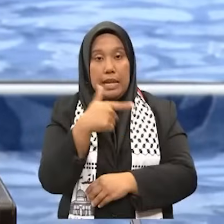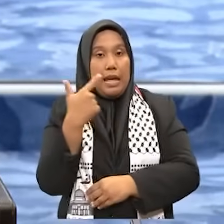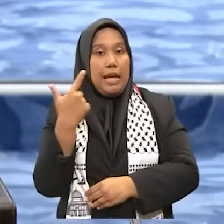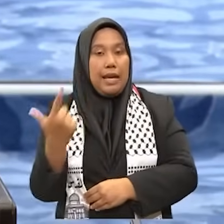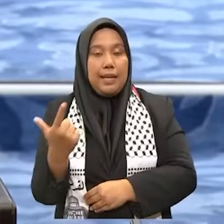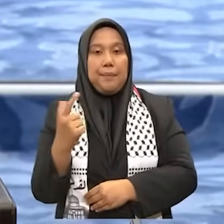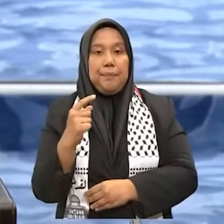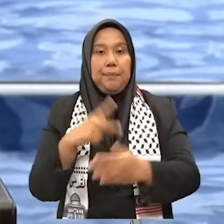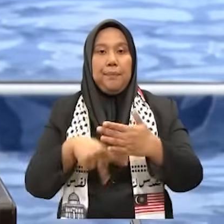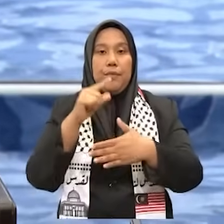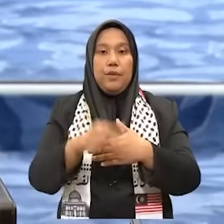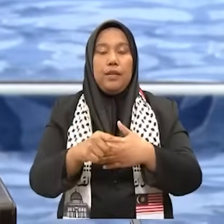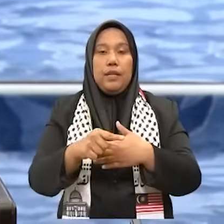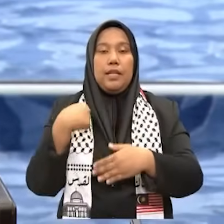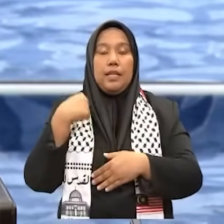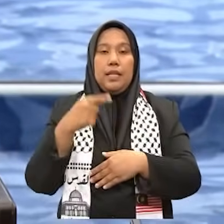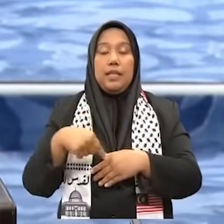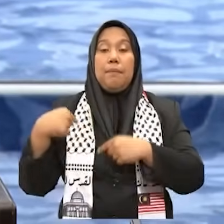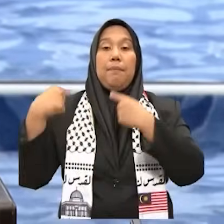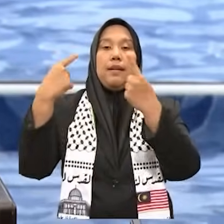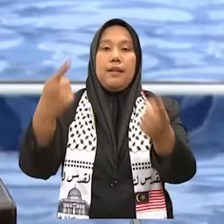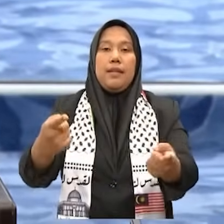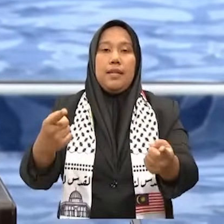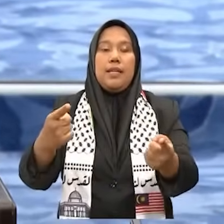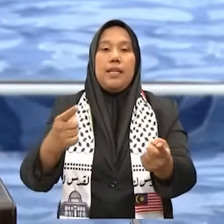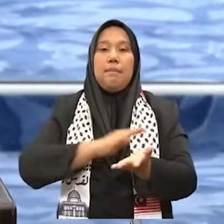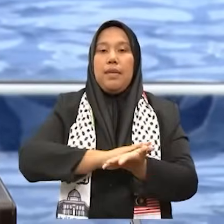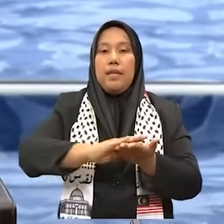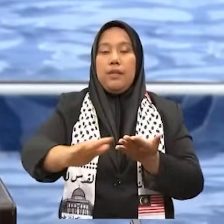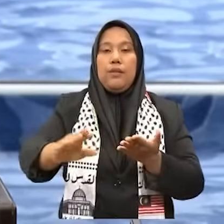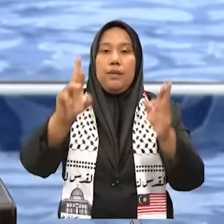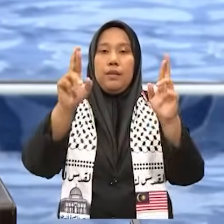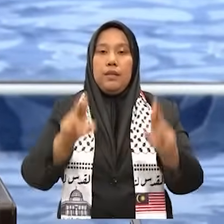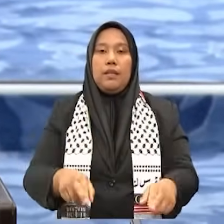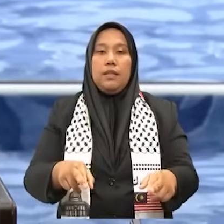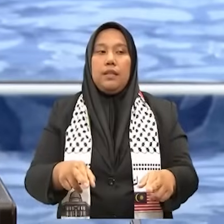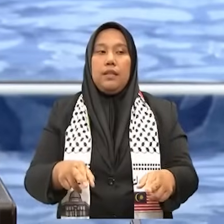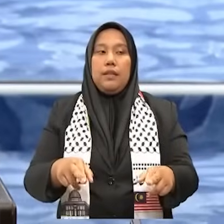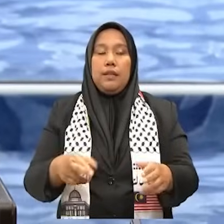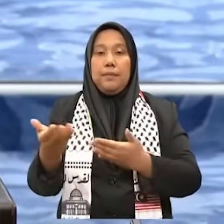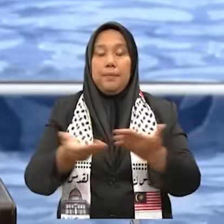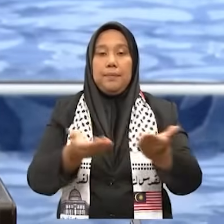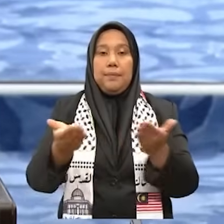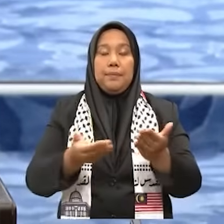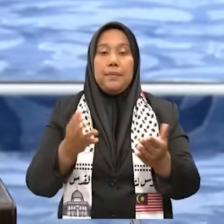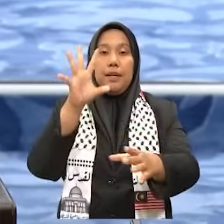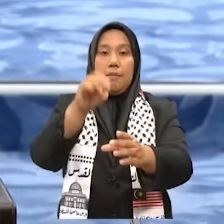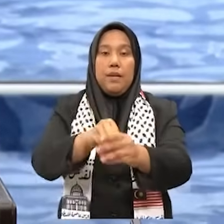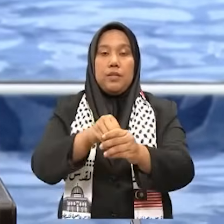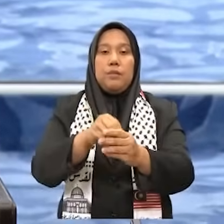kita turun ke bawah menyantuni rakyat dan menerangkan melalui media massa termasuk media